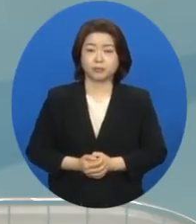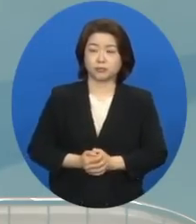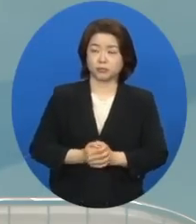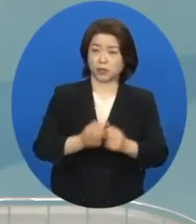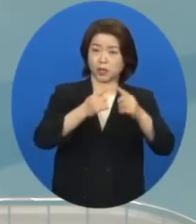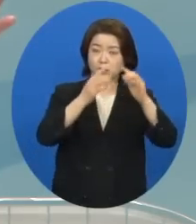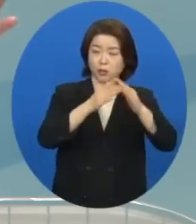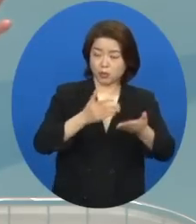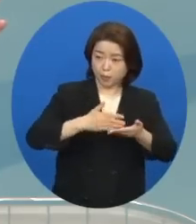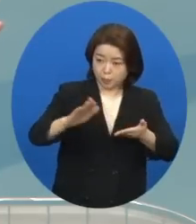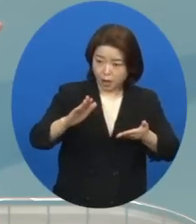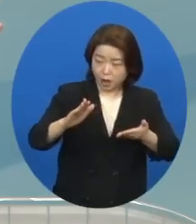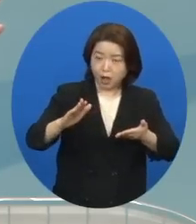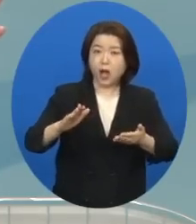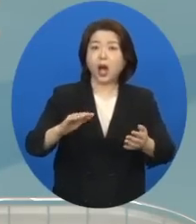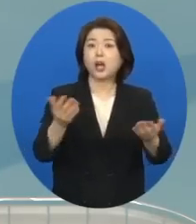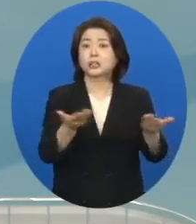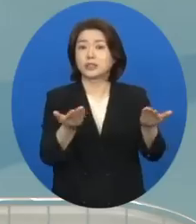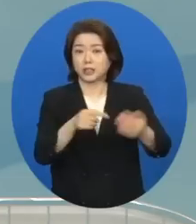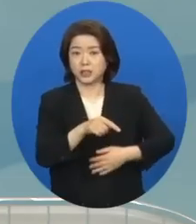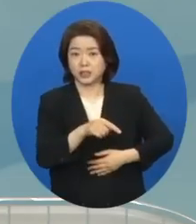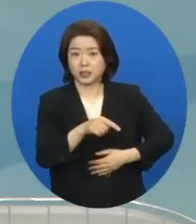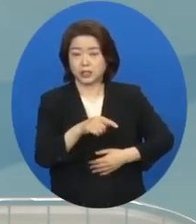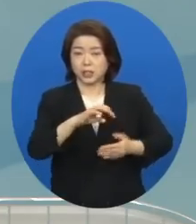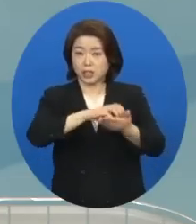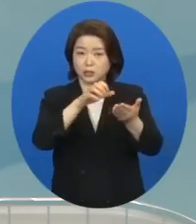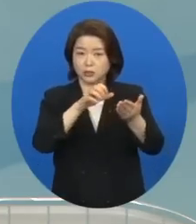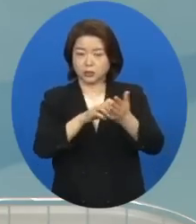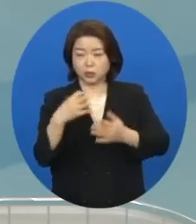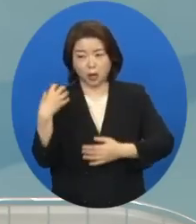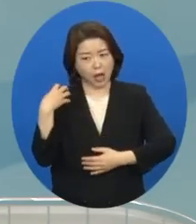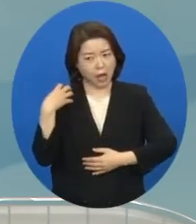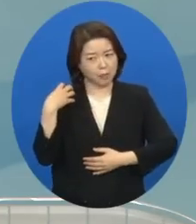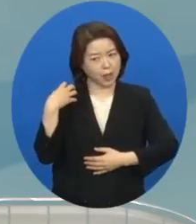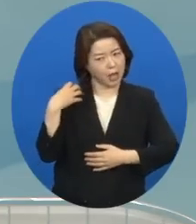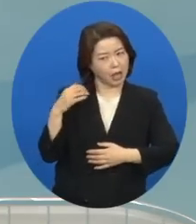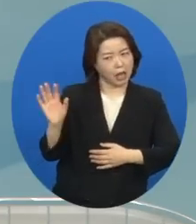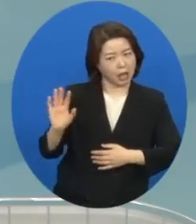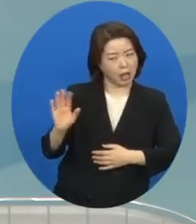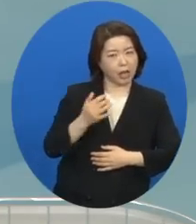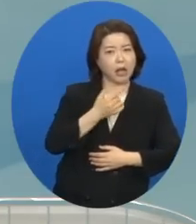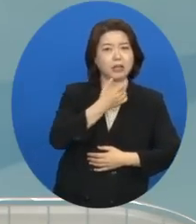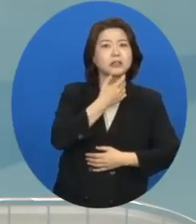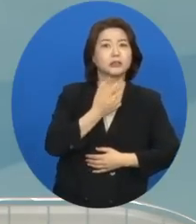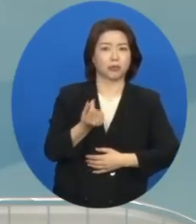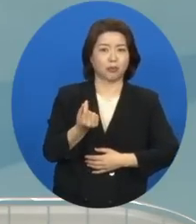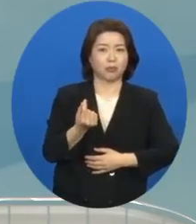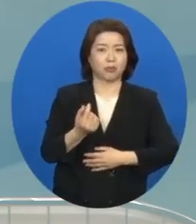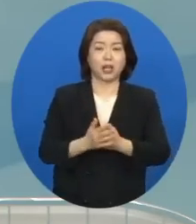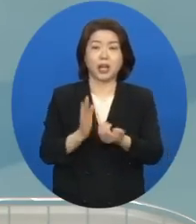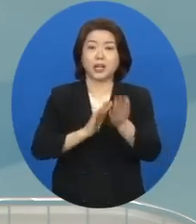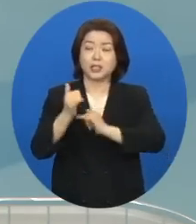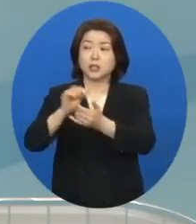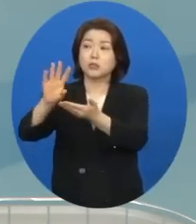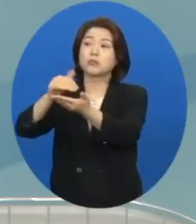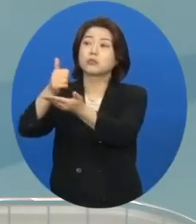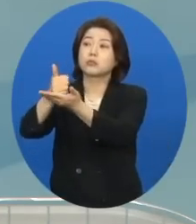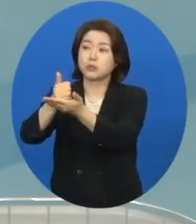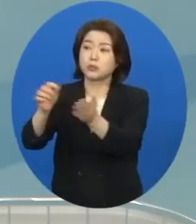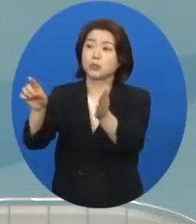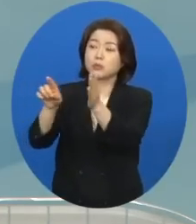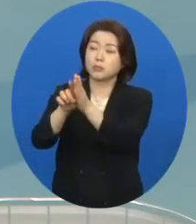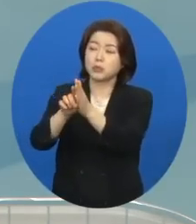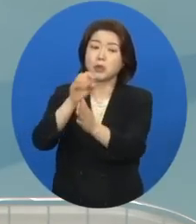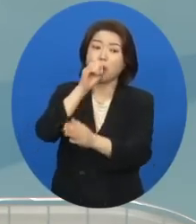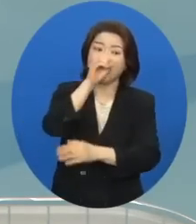회당에서 쫓겨나게 되는 일, 그 정도를 감수하고 싶지는 않다는. 그러니까 예수님을 그리스도라고